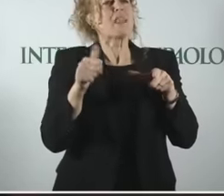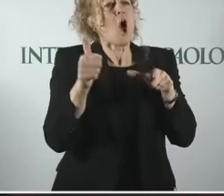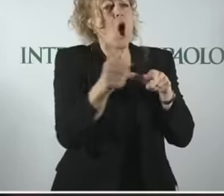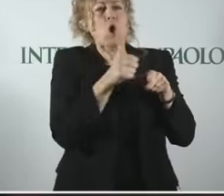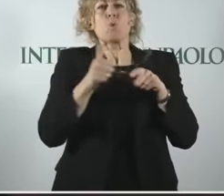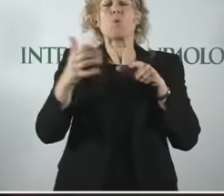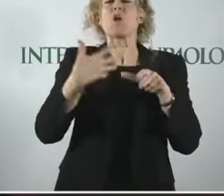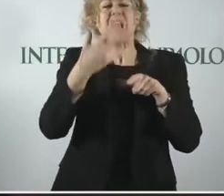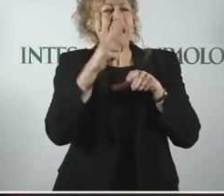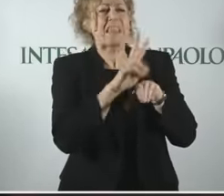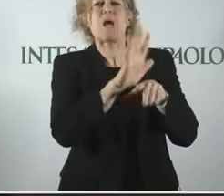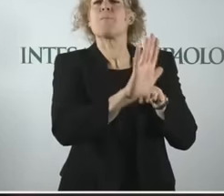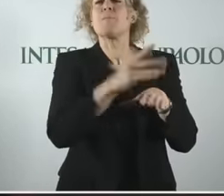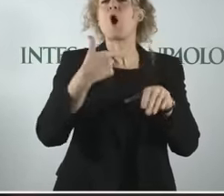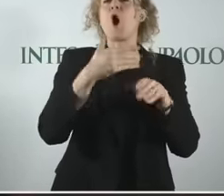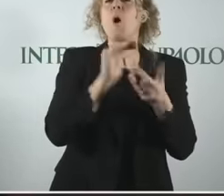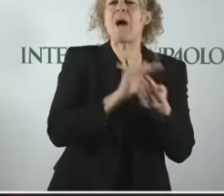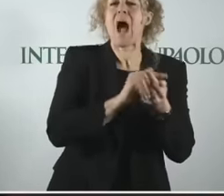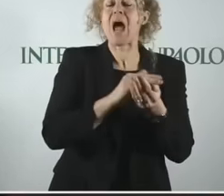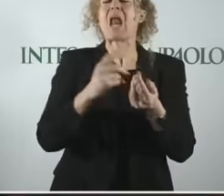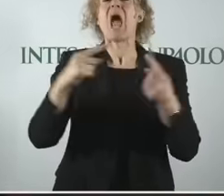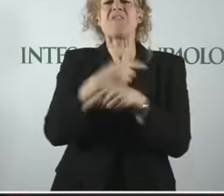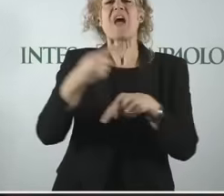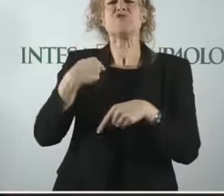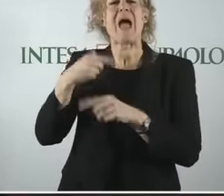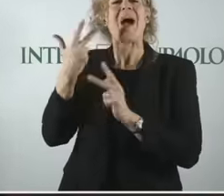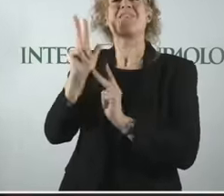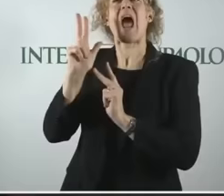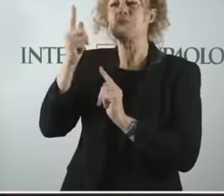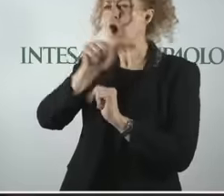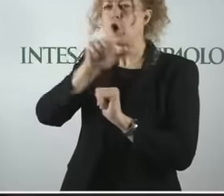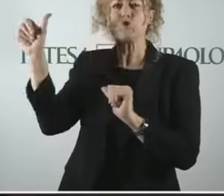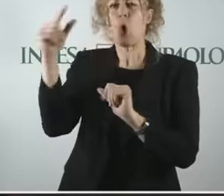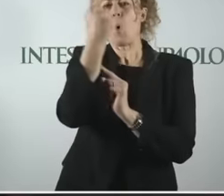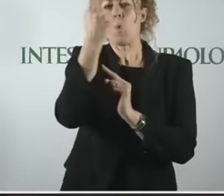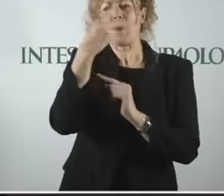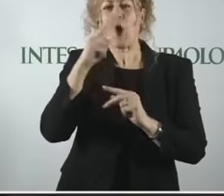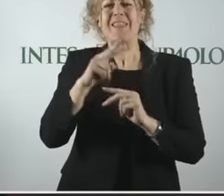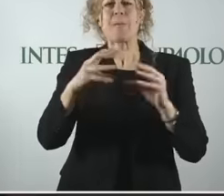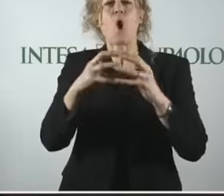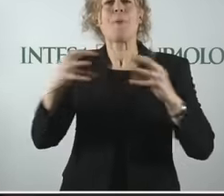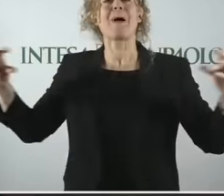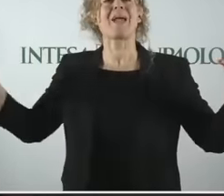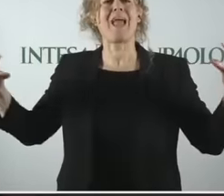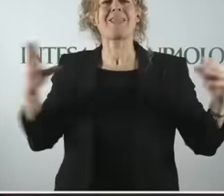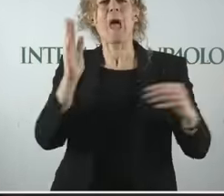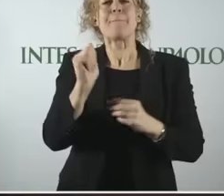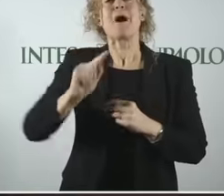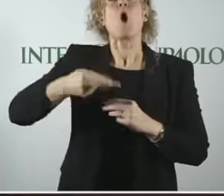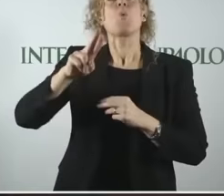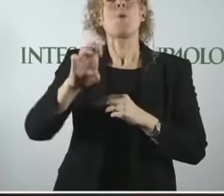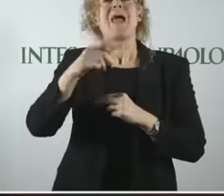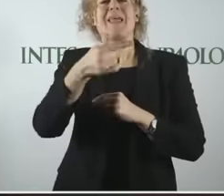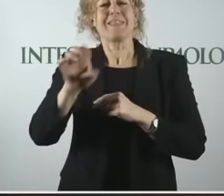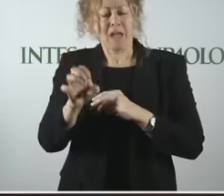mentre in Francia C'è solo un tipo di pane da nord a sud la baguette Eh ma questa è una cosa che riguarda non tanto la storia del pane quanto la storia della